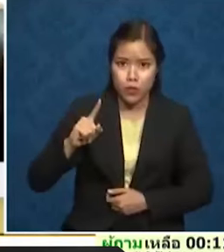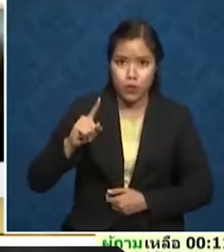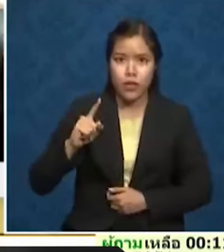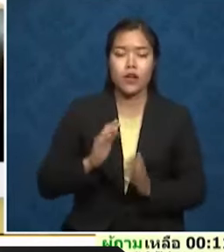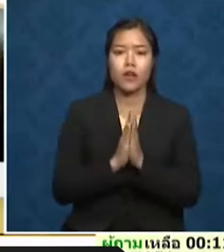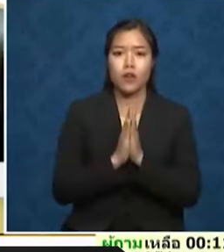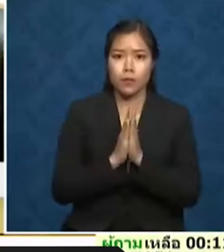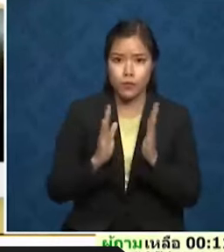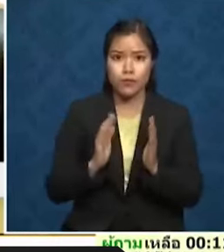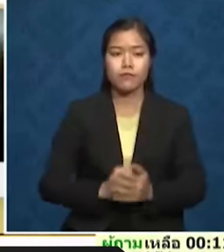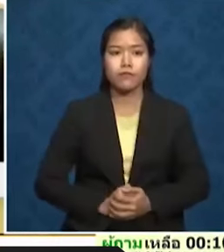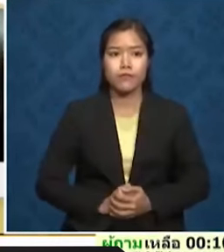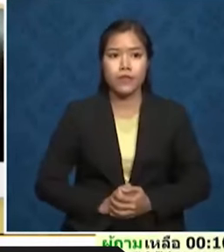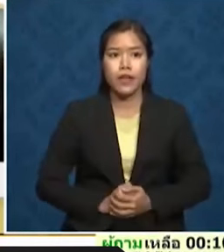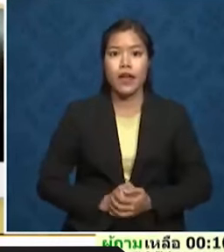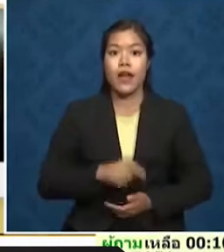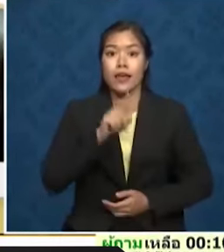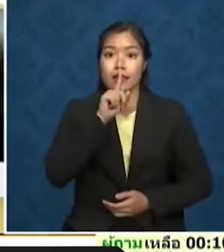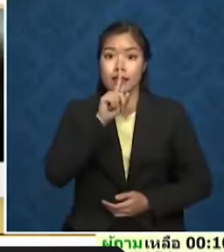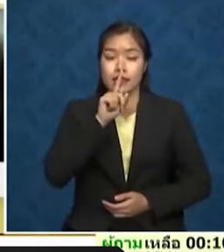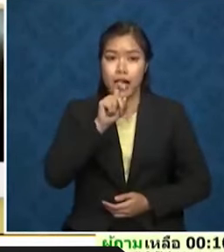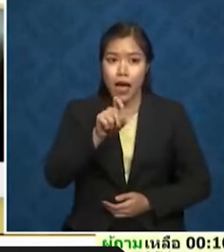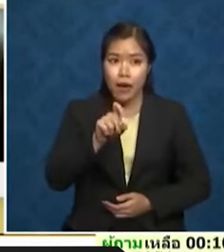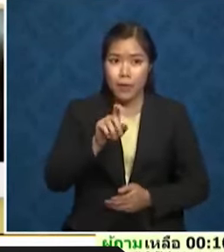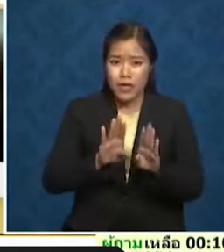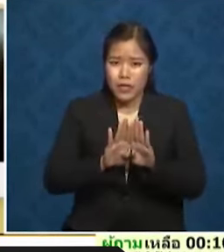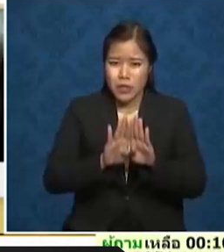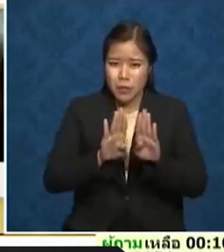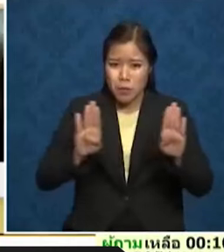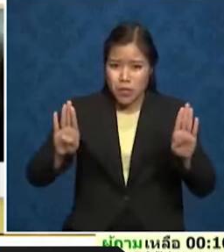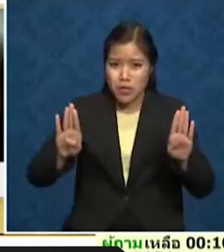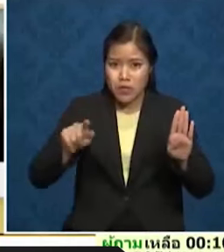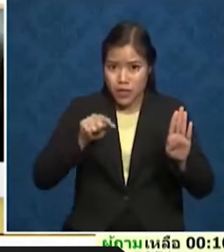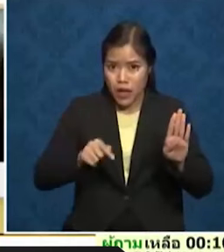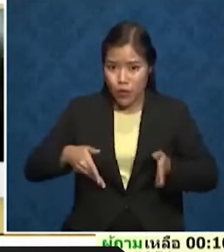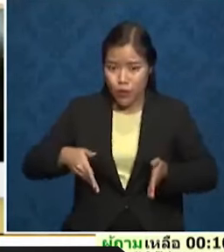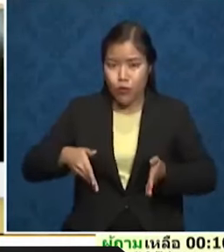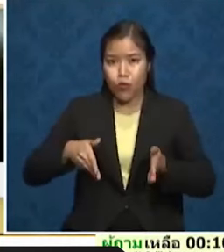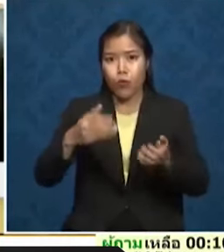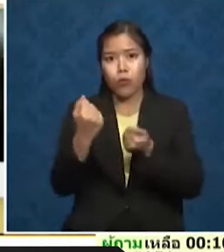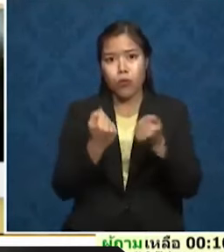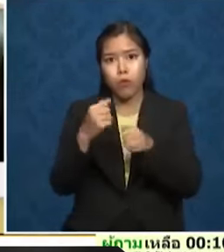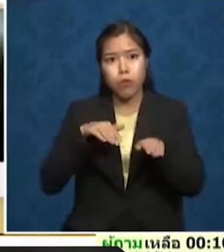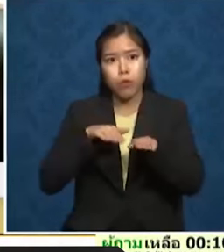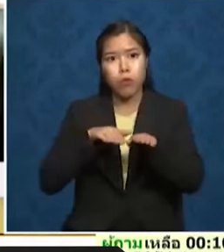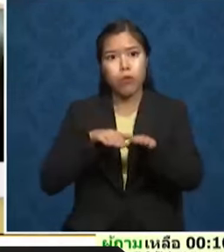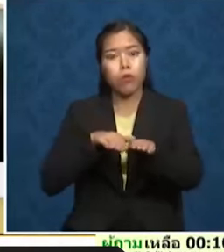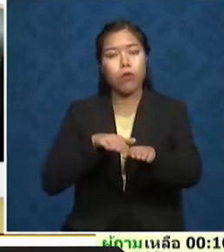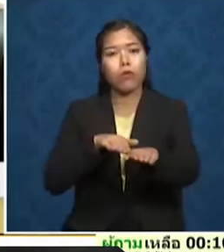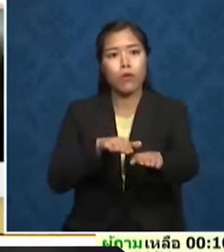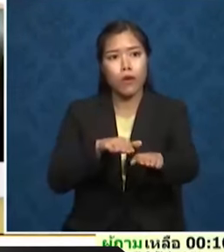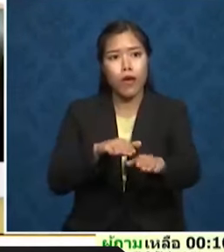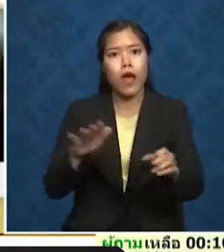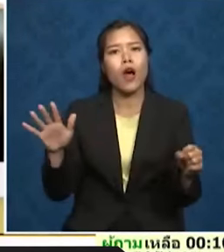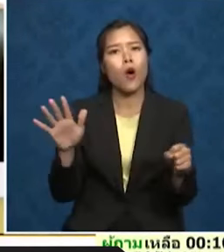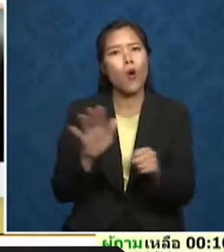ในระดับหนึ่งและถามว่าจะเปิดให้บริการประชาชนได้อย่างครบถ้วนสมบูรณ์เมื่